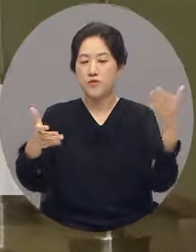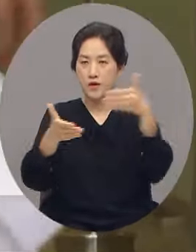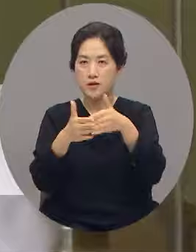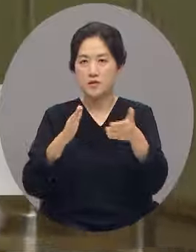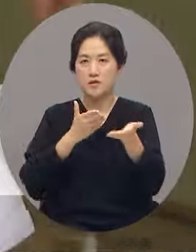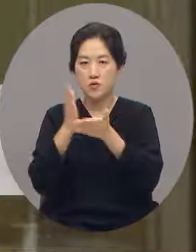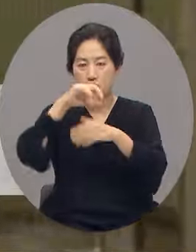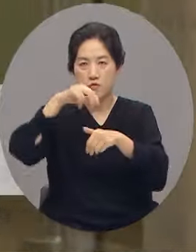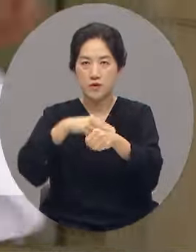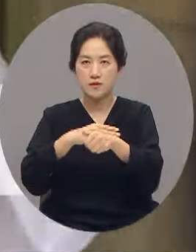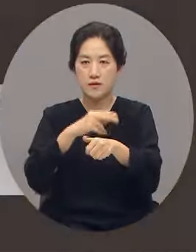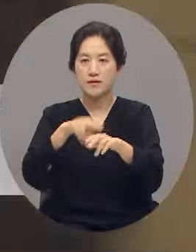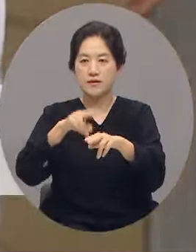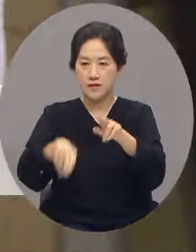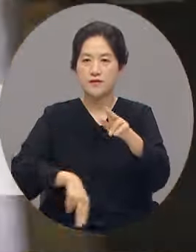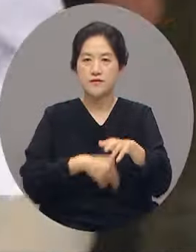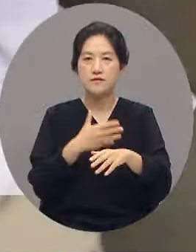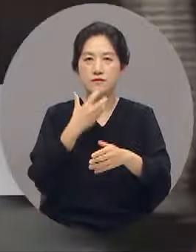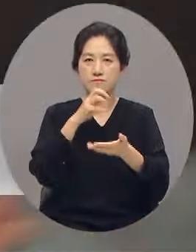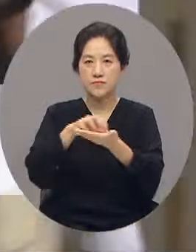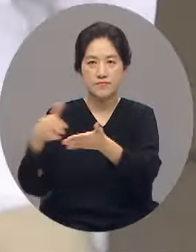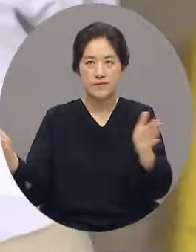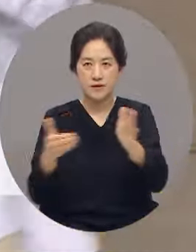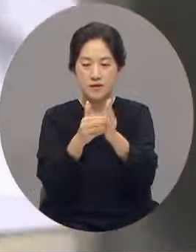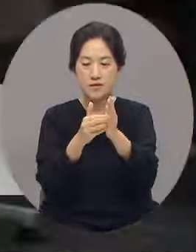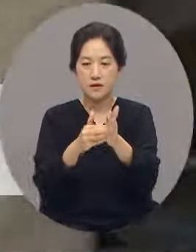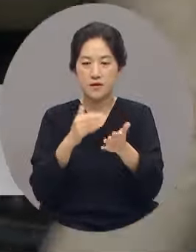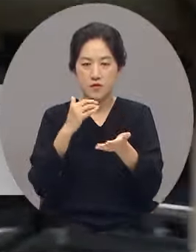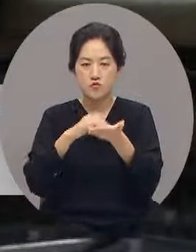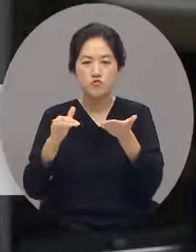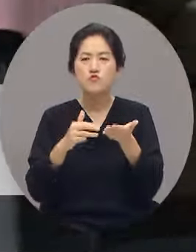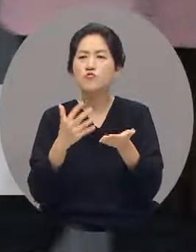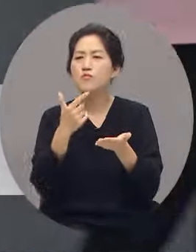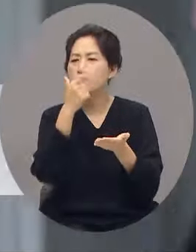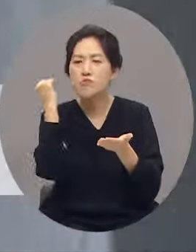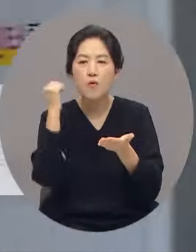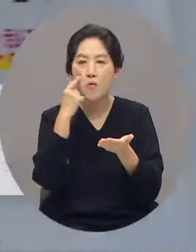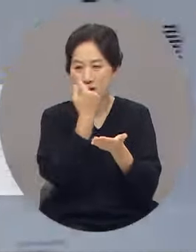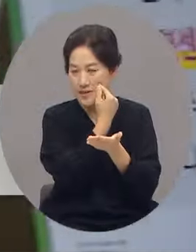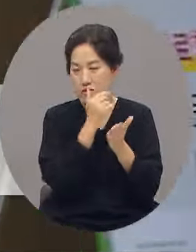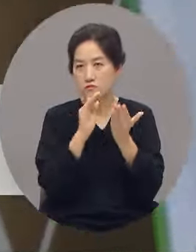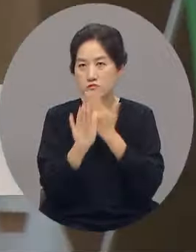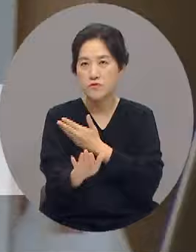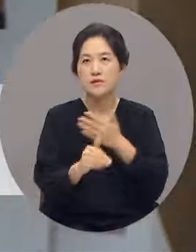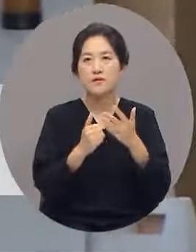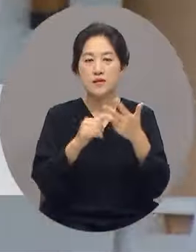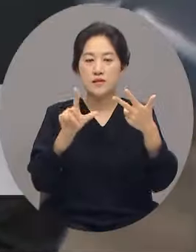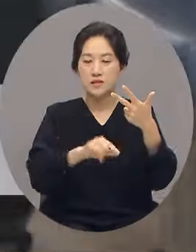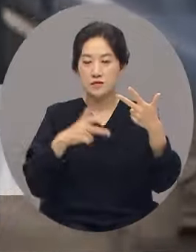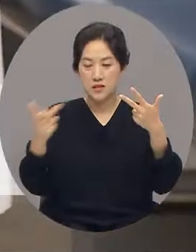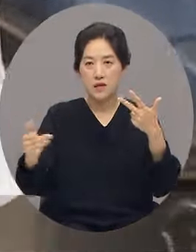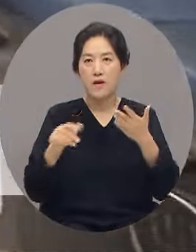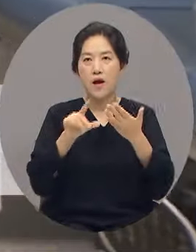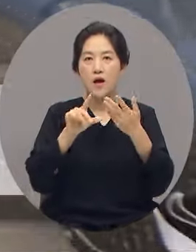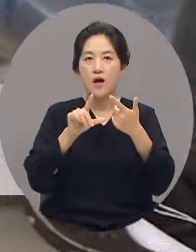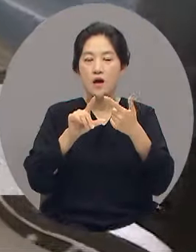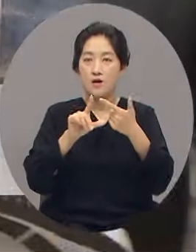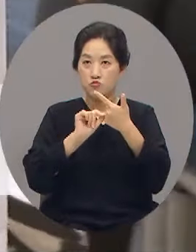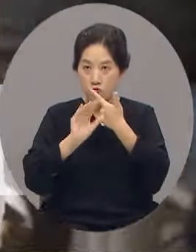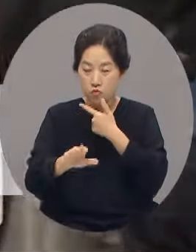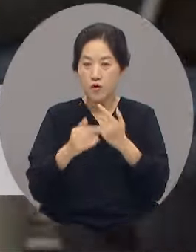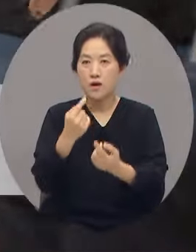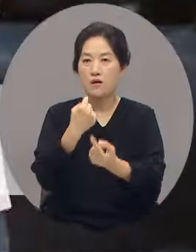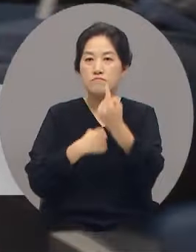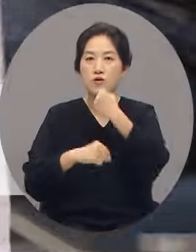전공의들의 사직을 처리해 부족한 전공이 인원을 확정하고 17일까지 하반기 전공이 모집인원을 신청할